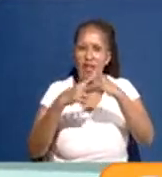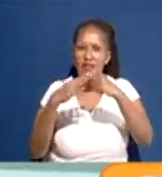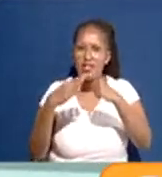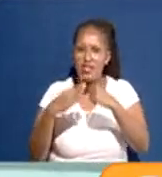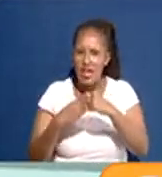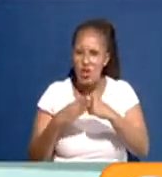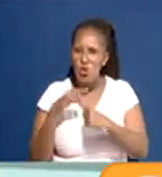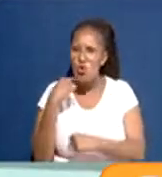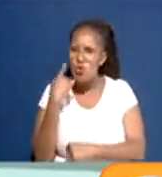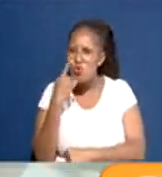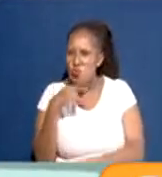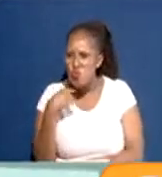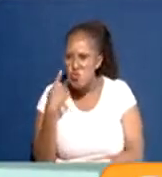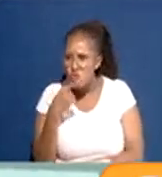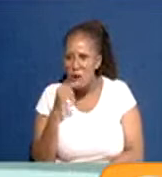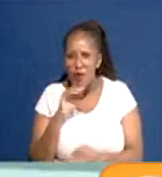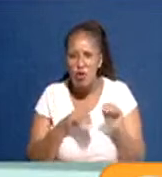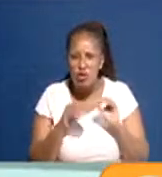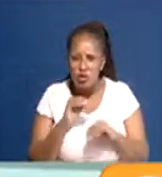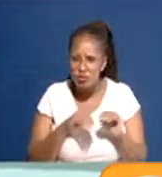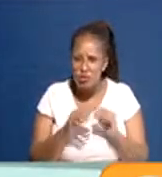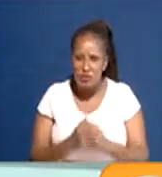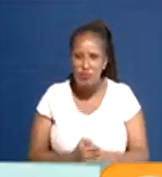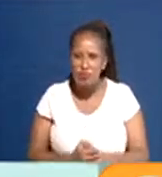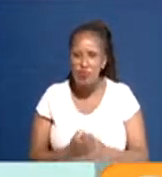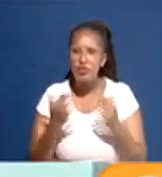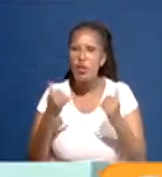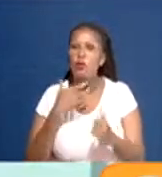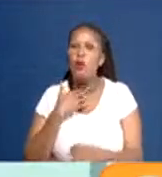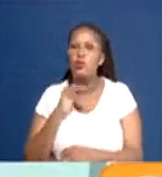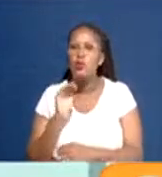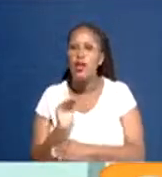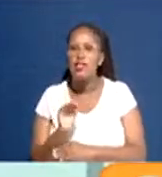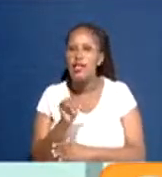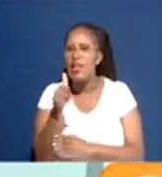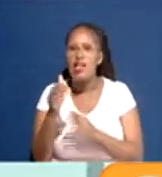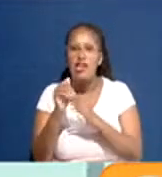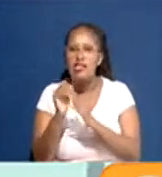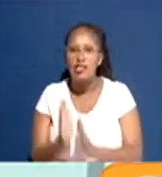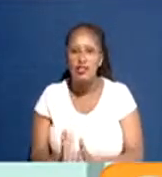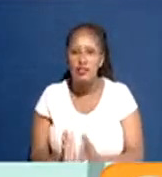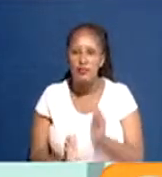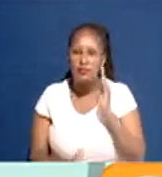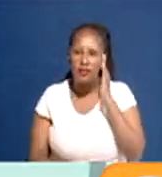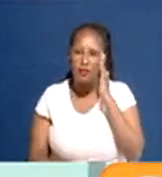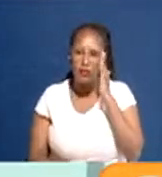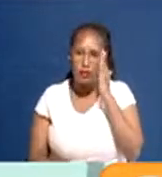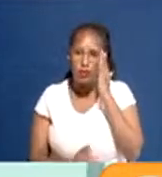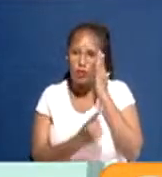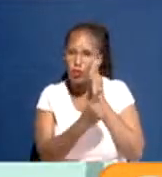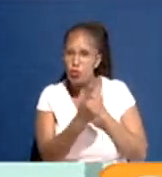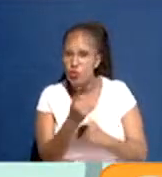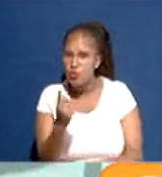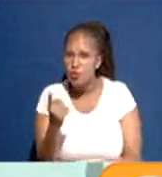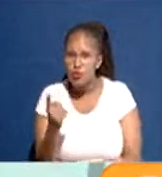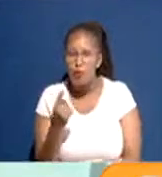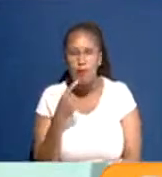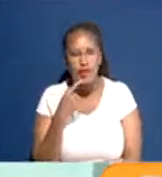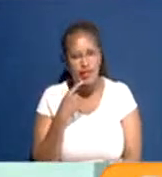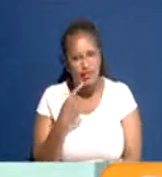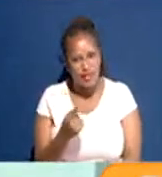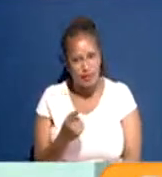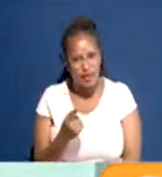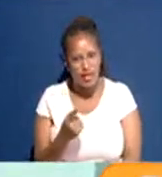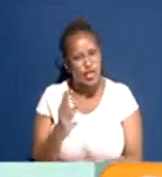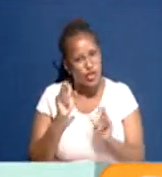contributed? Sasa mimi nataka niwaulize, viongozi wenzangu mko hapa. Sasa nyinyi, munasema